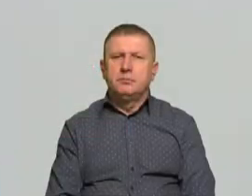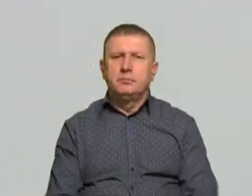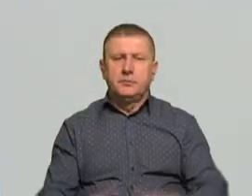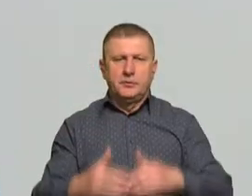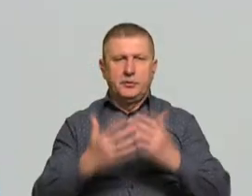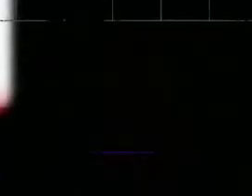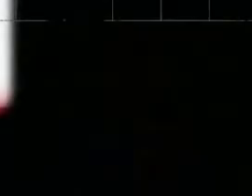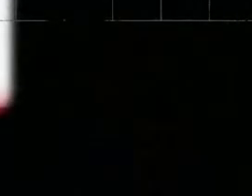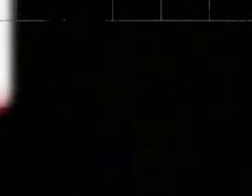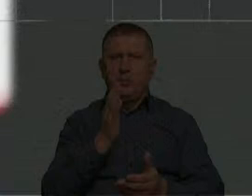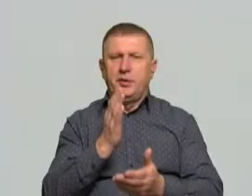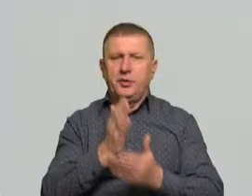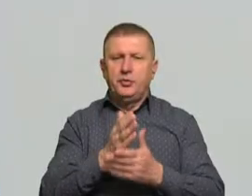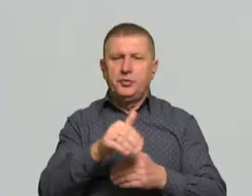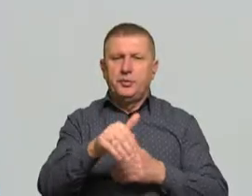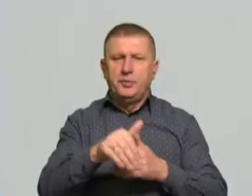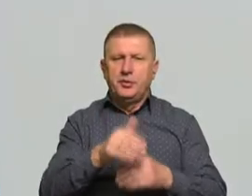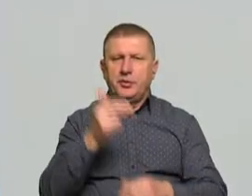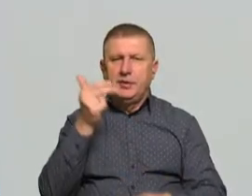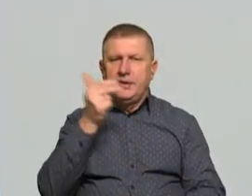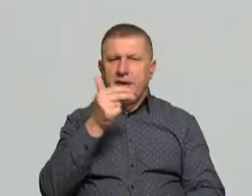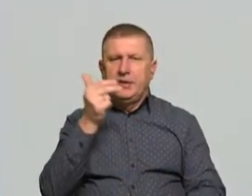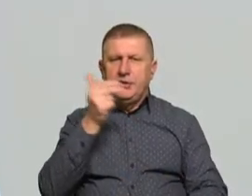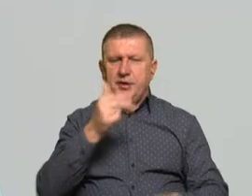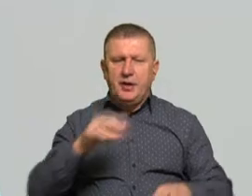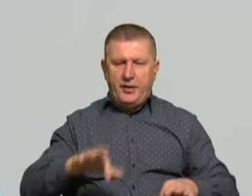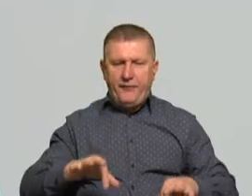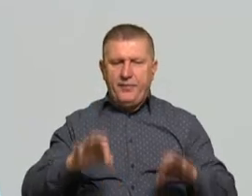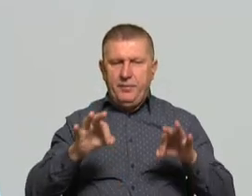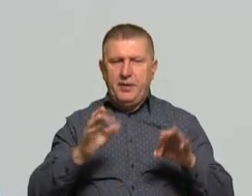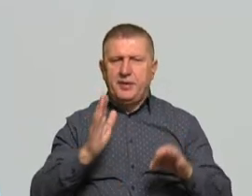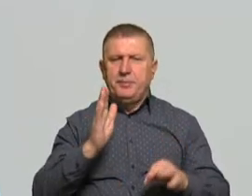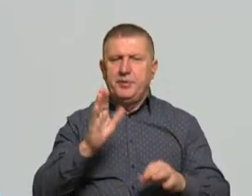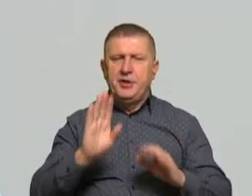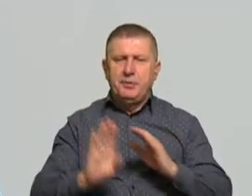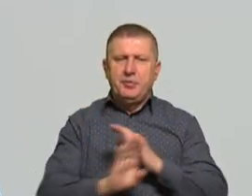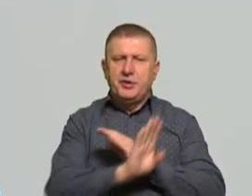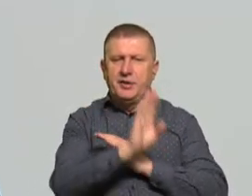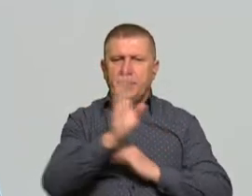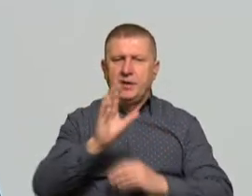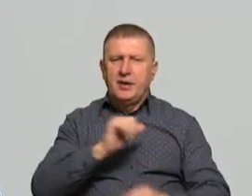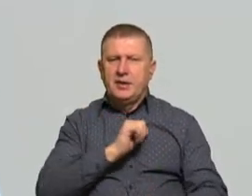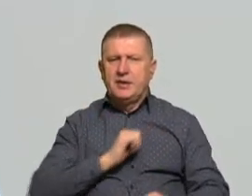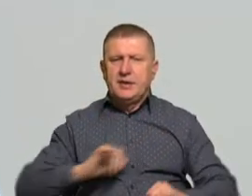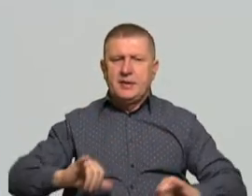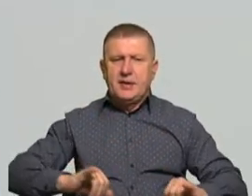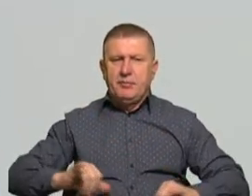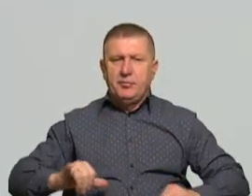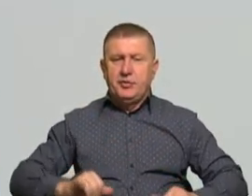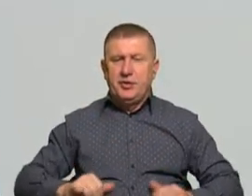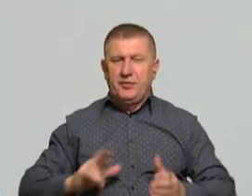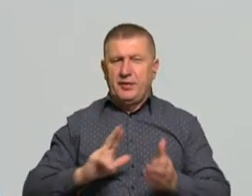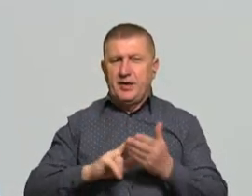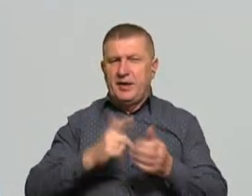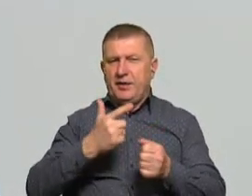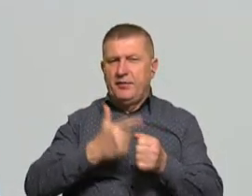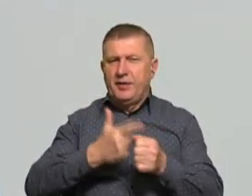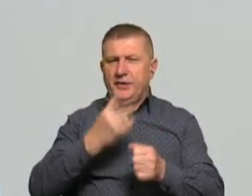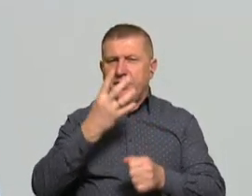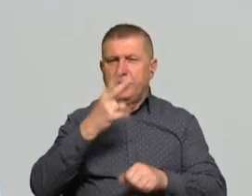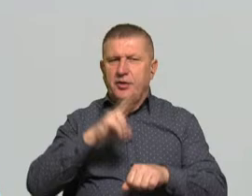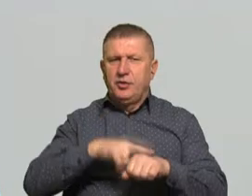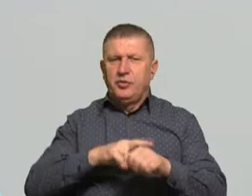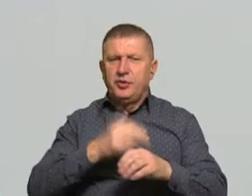Dzień dobry. Już w najbliższą niedzielę mieszkańcy Bielska-Białej wybierać będą swoich przedstawicieli w samorządzie. Na niespełna 24 godziny